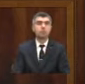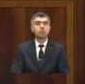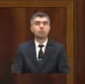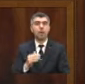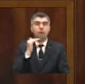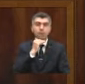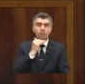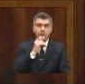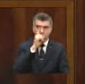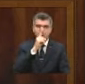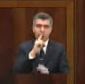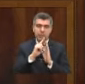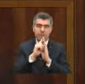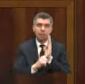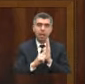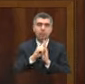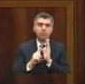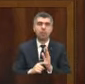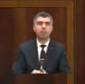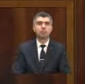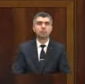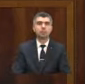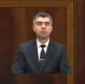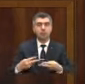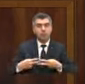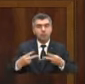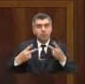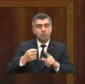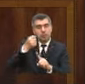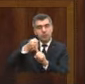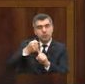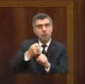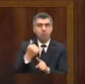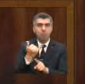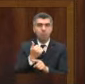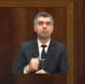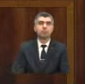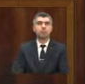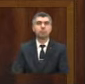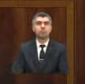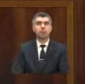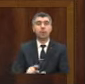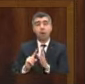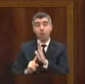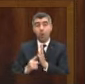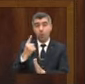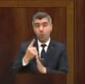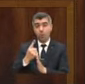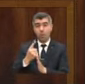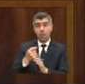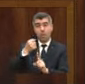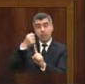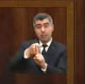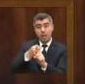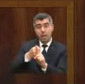العاجل ربما في الأسابيع المقبلة لإخراج هذا الورش الهام والحيوي. غادي يكون عندنا لأول مرة واحد الإصلاح